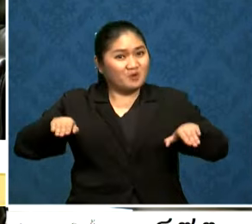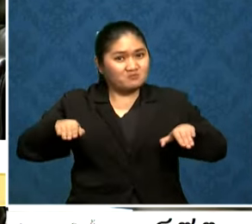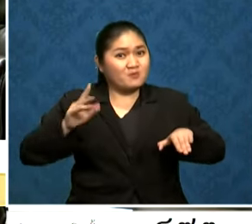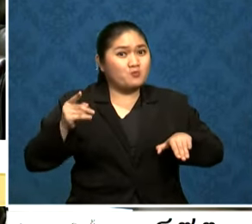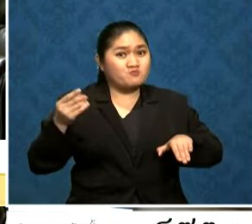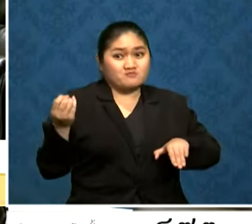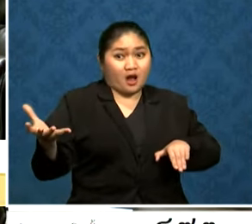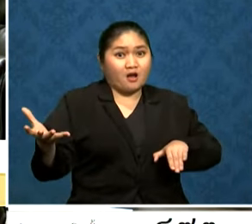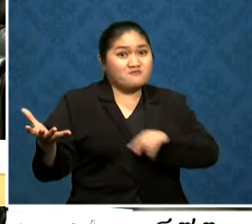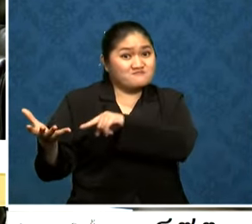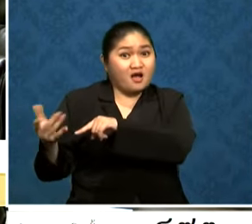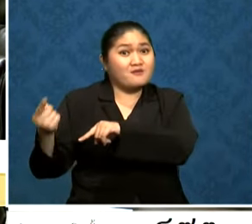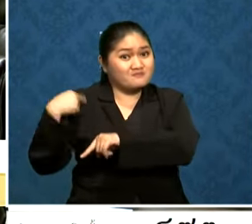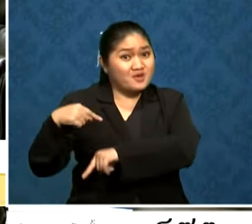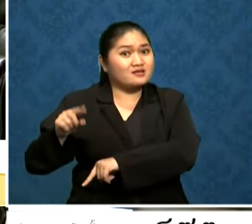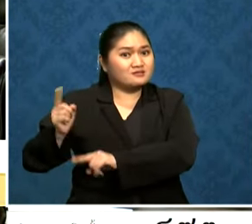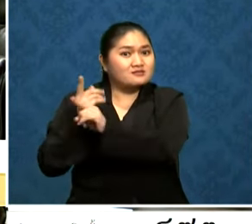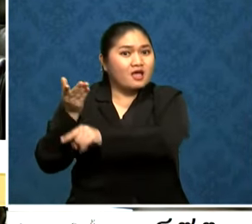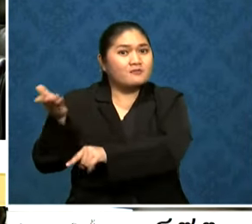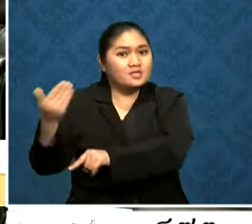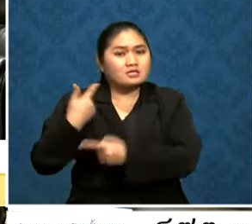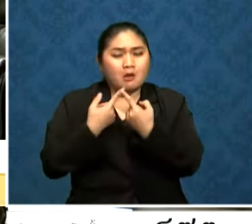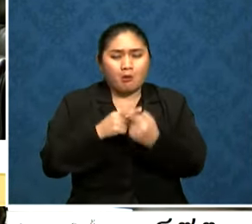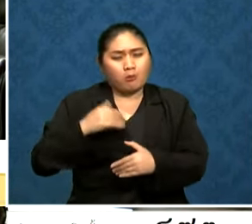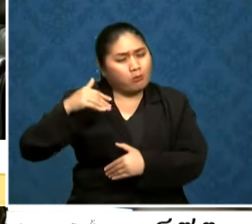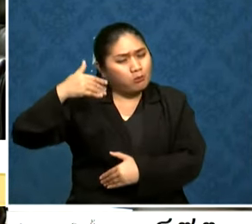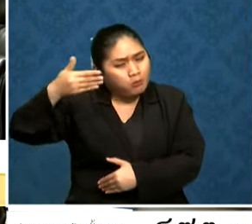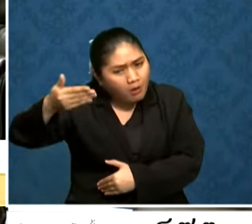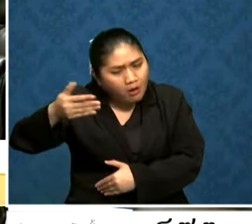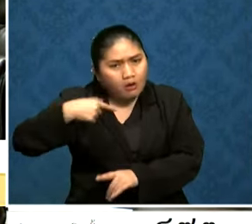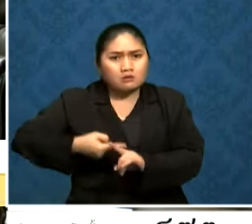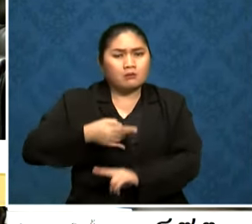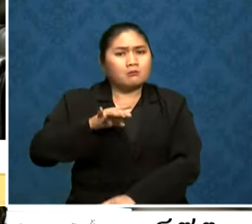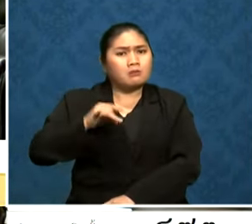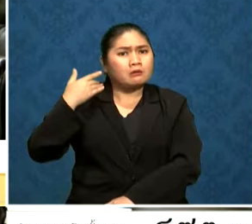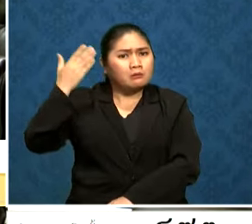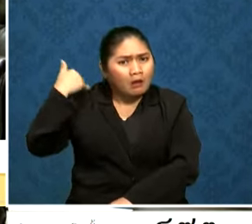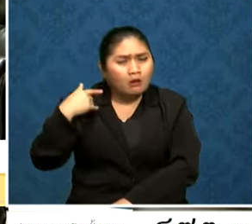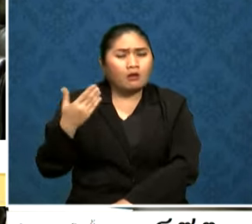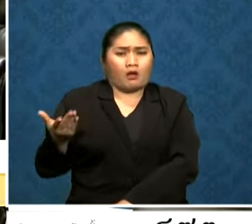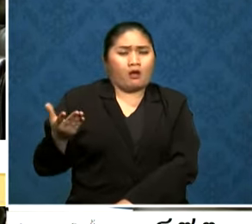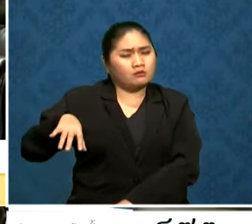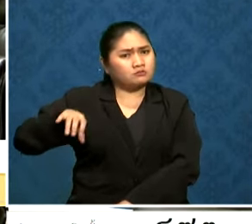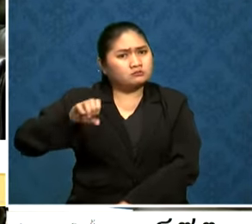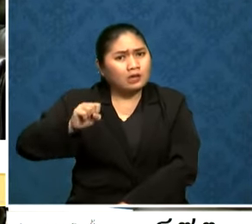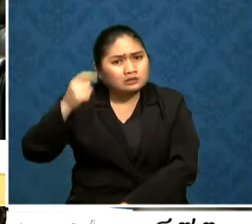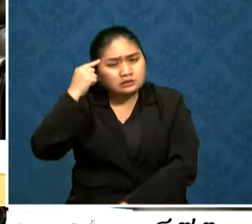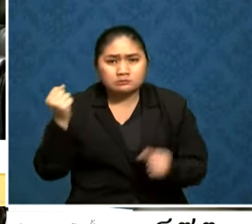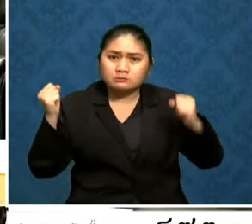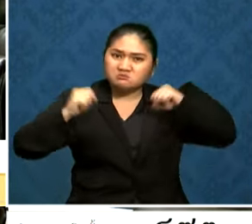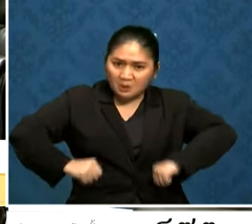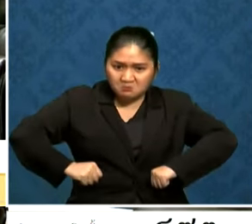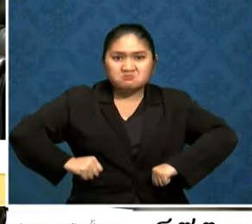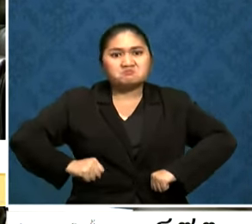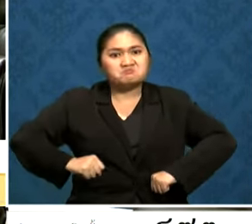างมาก 2 ชั้น หอว Double Majorityแต่พอเดนทางมาถเมเดนส่หาคมทผานมาครับทางสภาพูแรัสดองเห่านั้นกมีมติเอกชัน